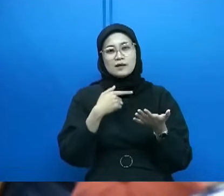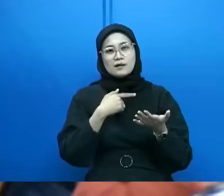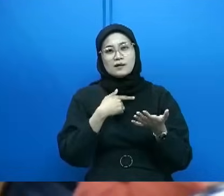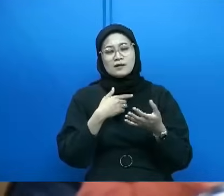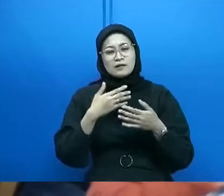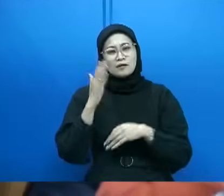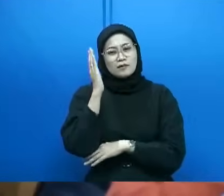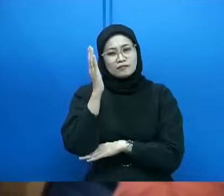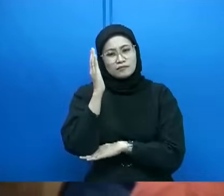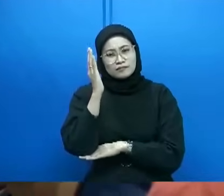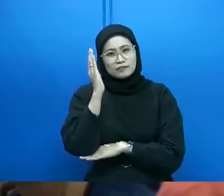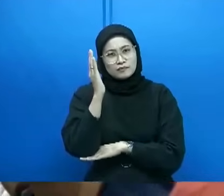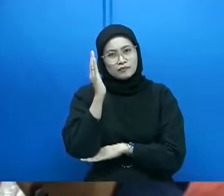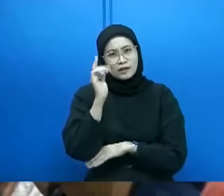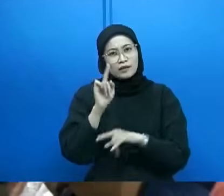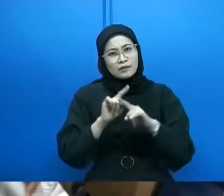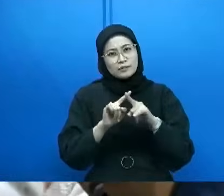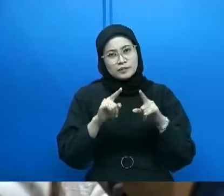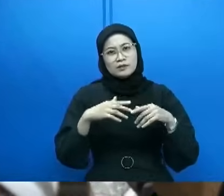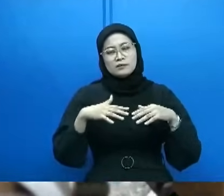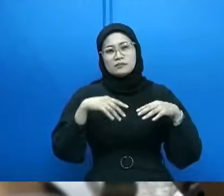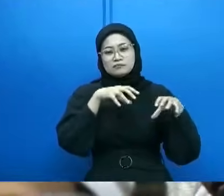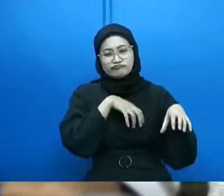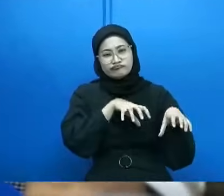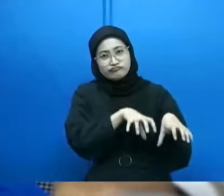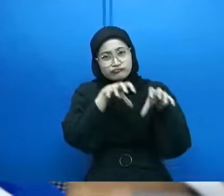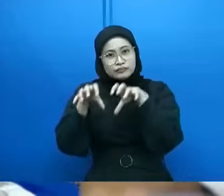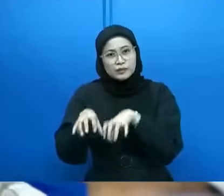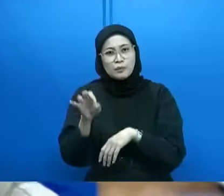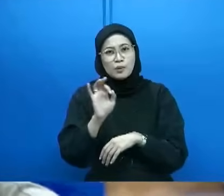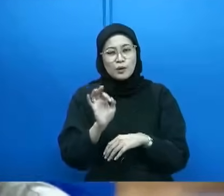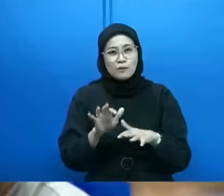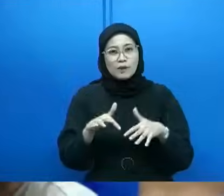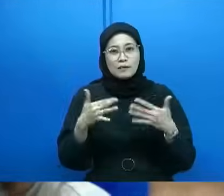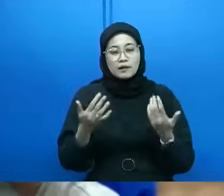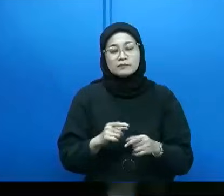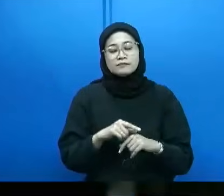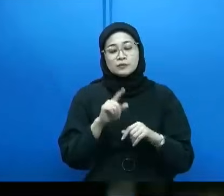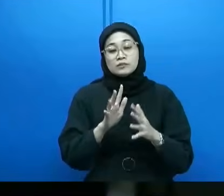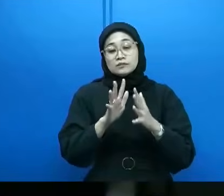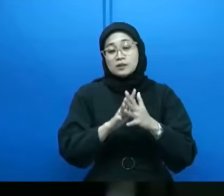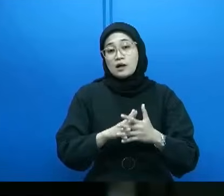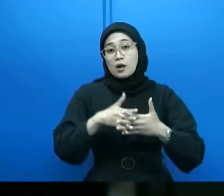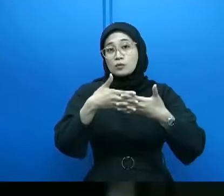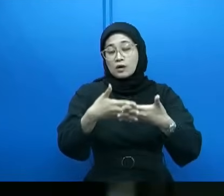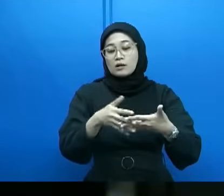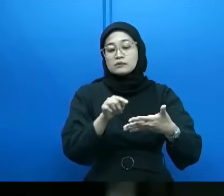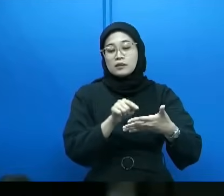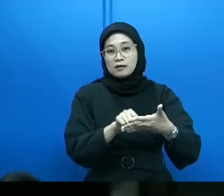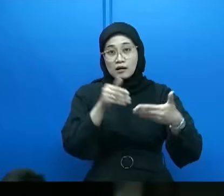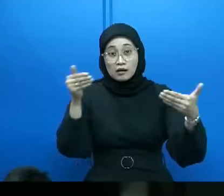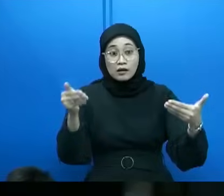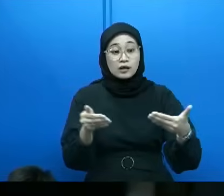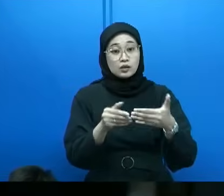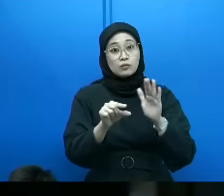disampaikan. Sampai pada satu titik, saya membaca satu ayat dalam Al-Quran, dan saya menemukan ayat